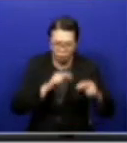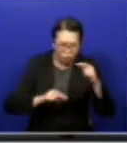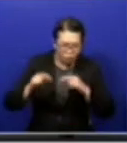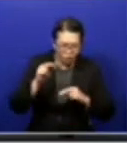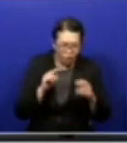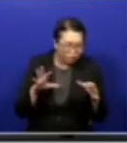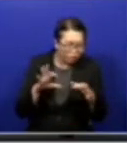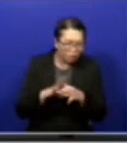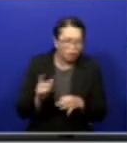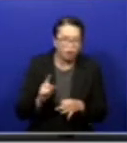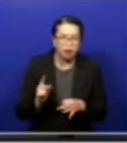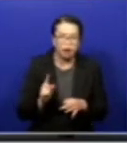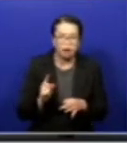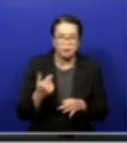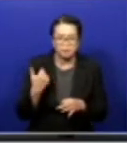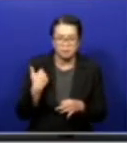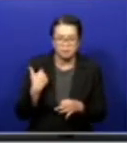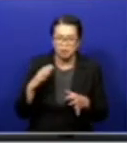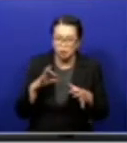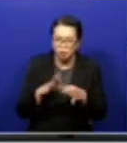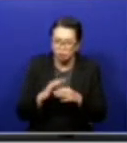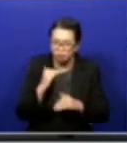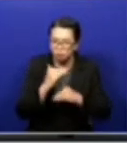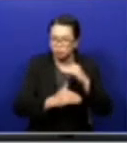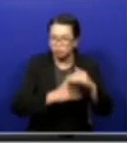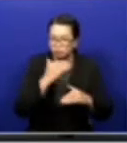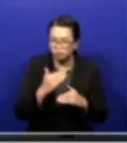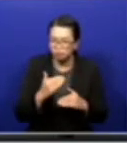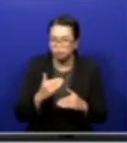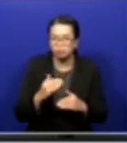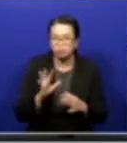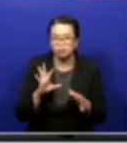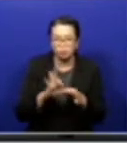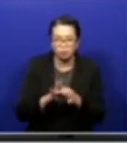ที่จะให้มีการปฏิรูปกระบวนการยุติธรรม